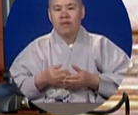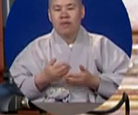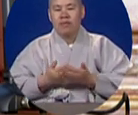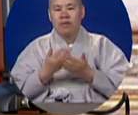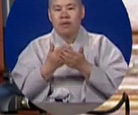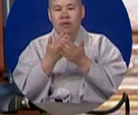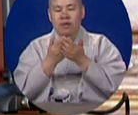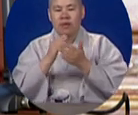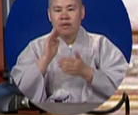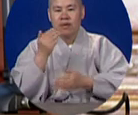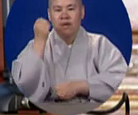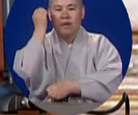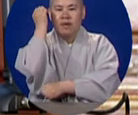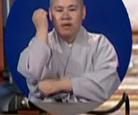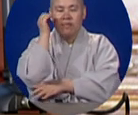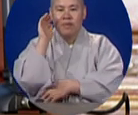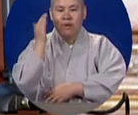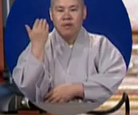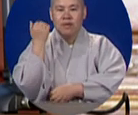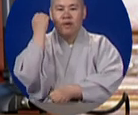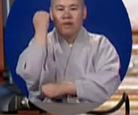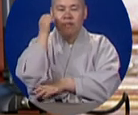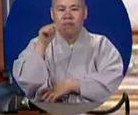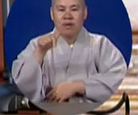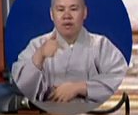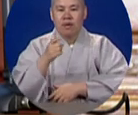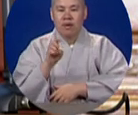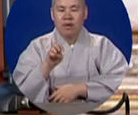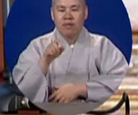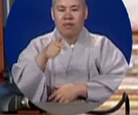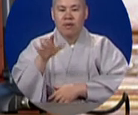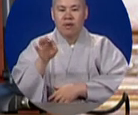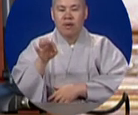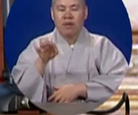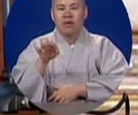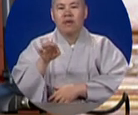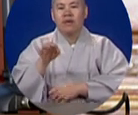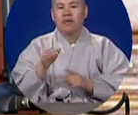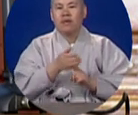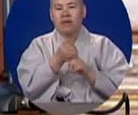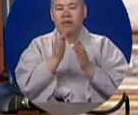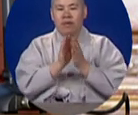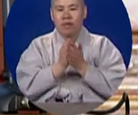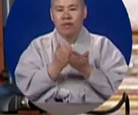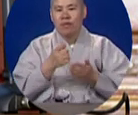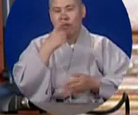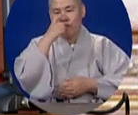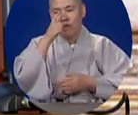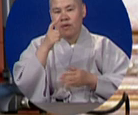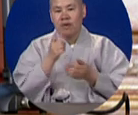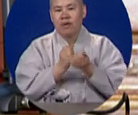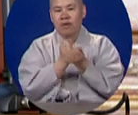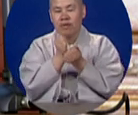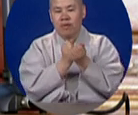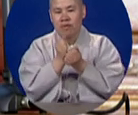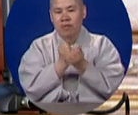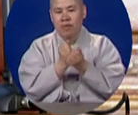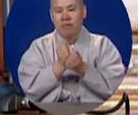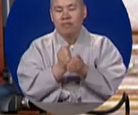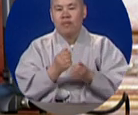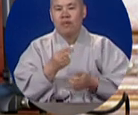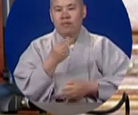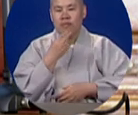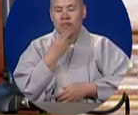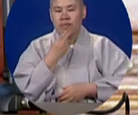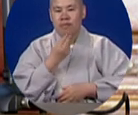토대가 금강경이고 금강경을 이렇게 멋지게 설명한 부분이 없어요 이게 참 대단한 거예요